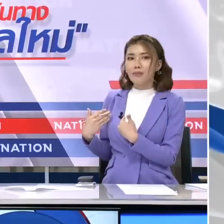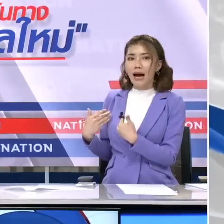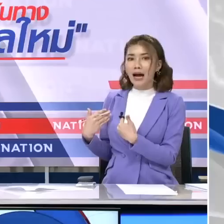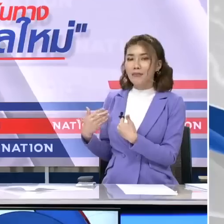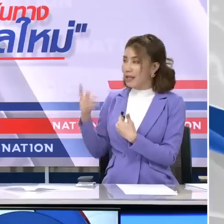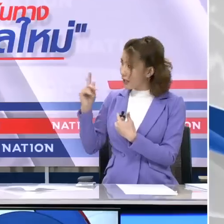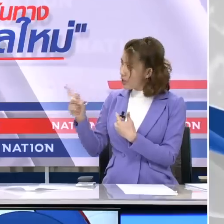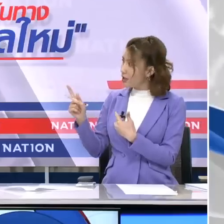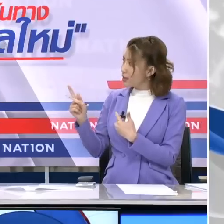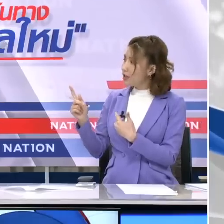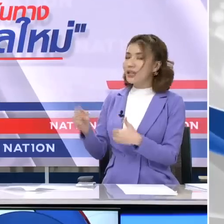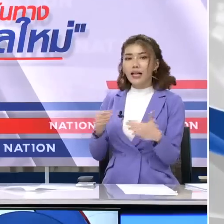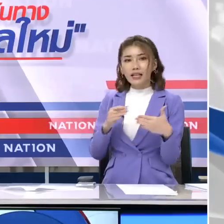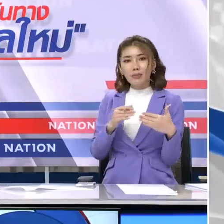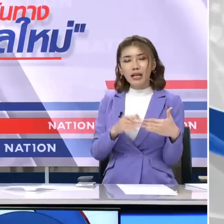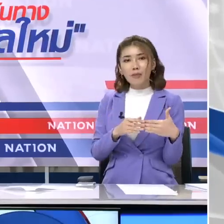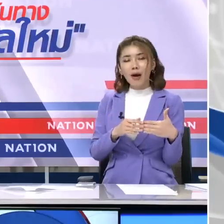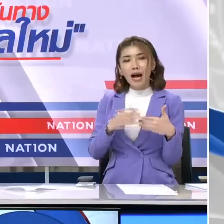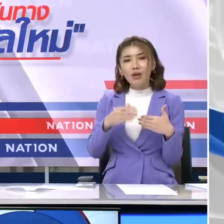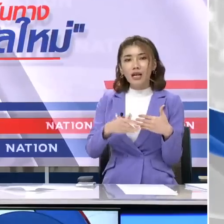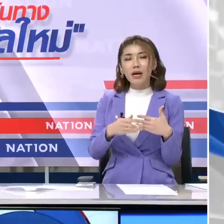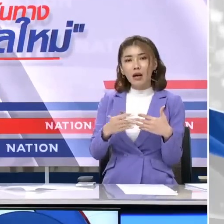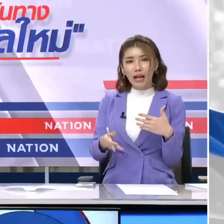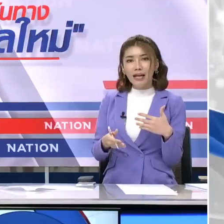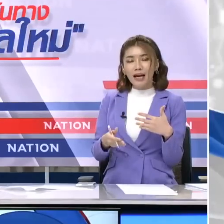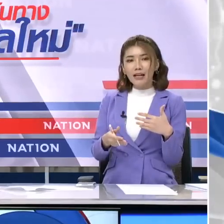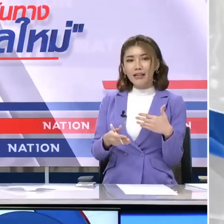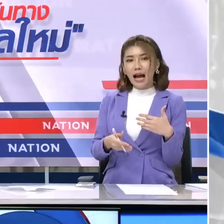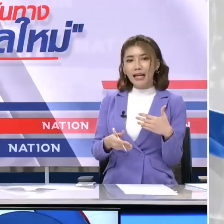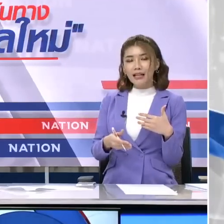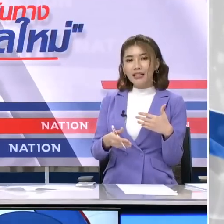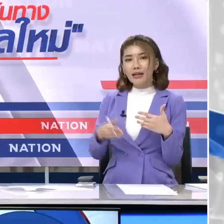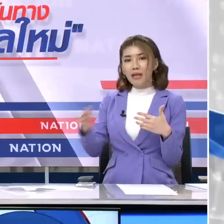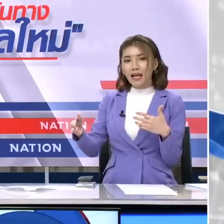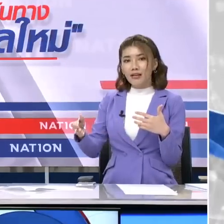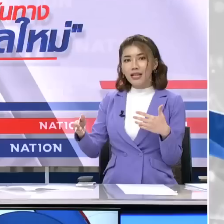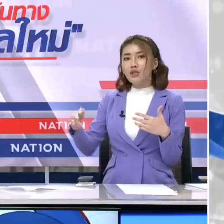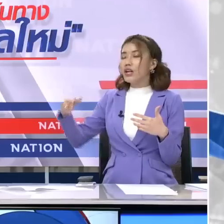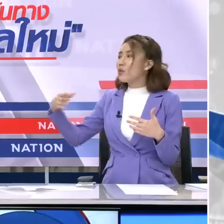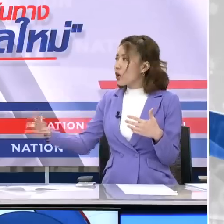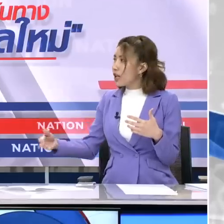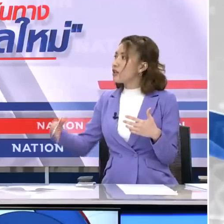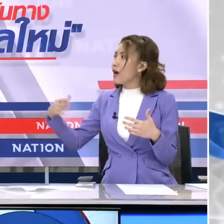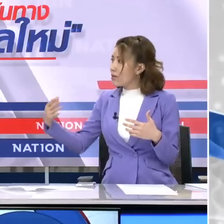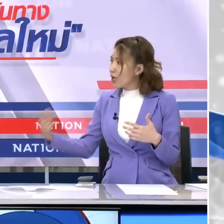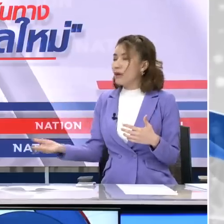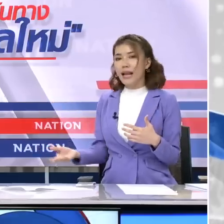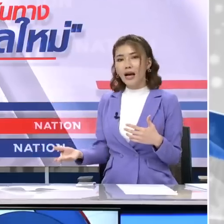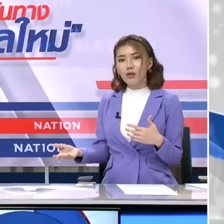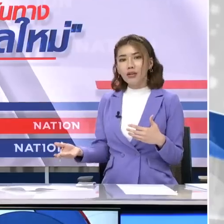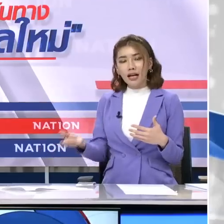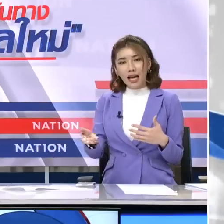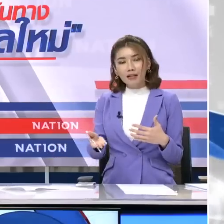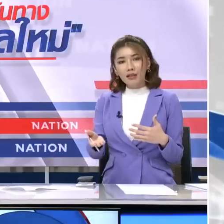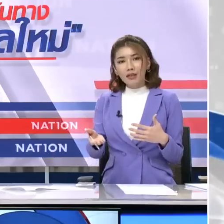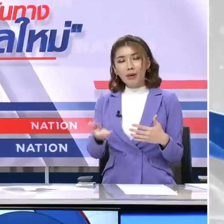าวไกลมาเป็นอันดับที่หนึ่งในขณะที่เพื่อไทยบอกว่าเอ้าก็ในเมื่อก้าวไกลอ่ะได้ตำแหน่งนายกรัฐมนตรีก็คือฝ่ายบริหารไปแ